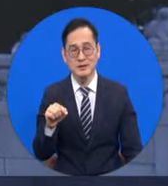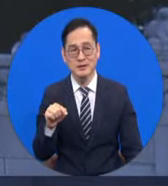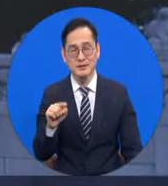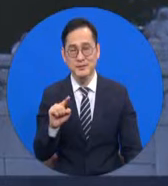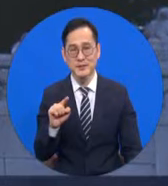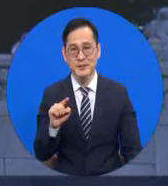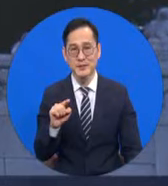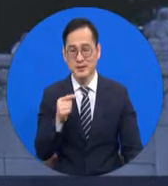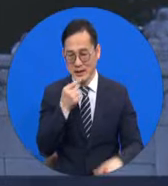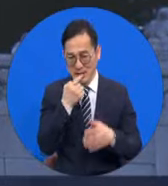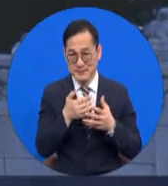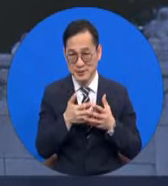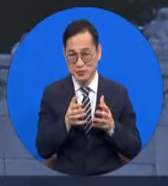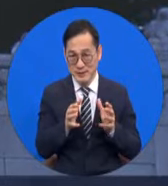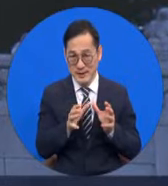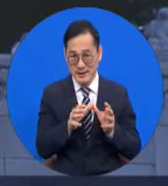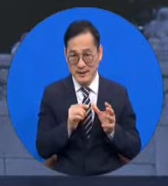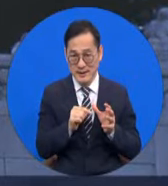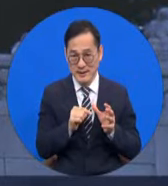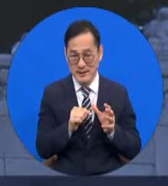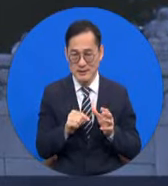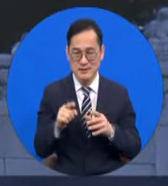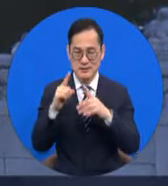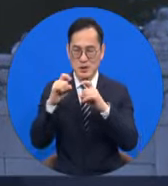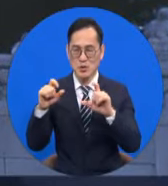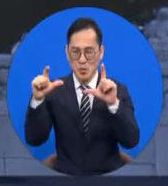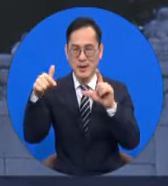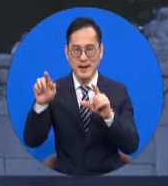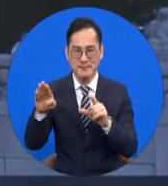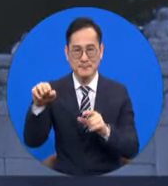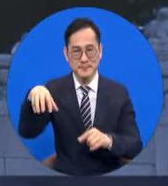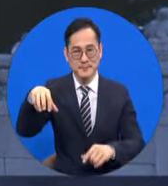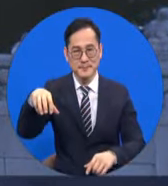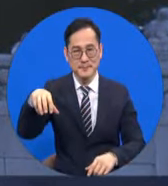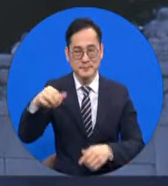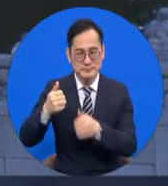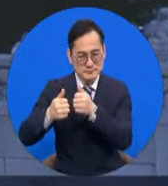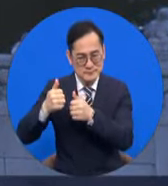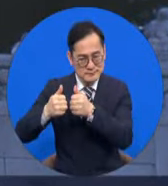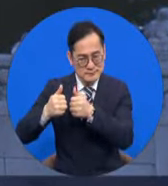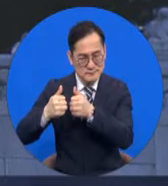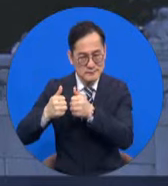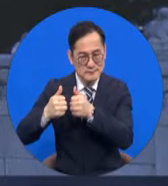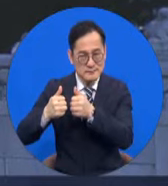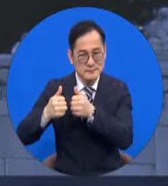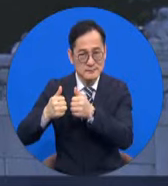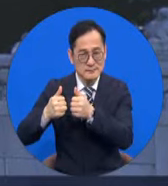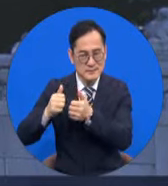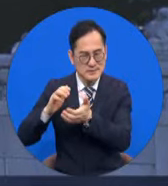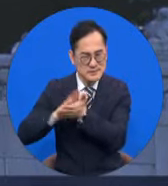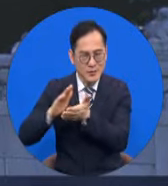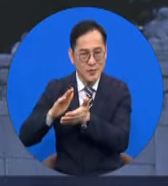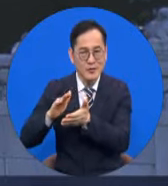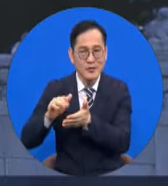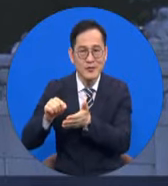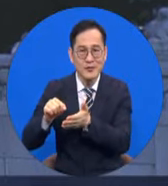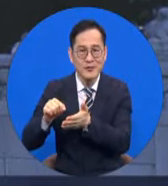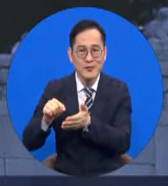민주당에서는 이 중성동 갑이 굉장히 경합지로 보고 있는데 경합 속에서